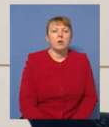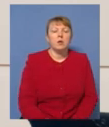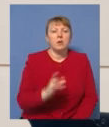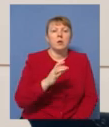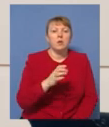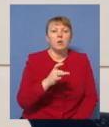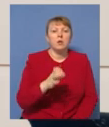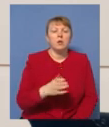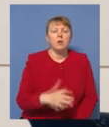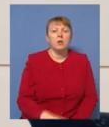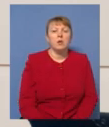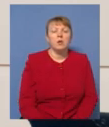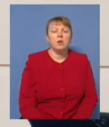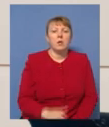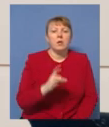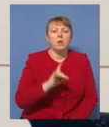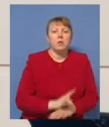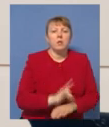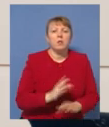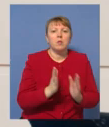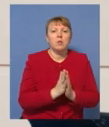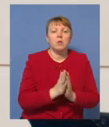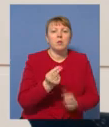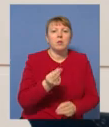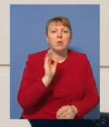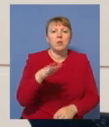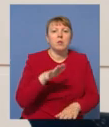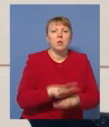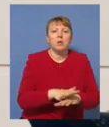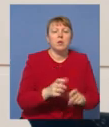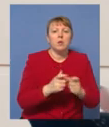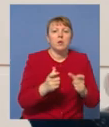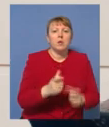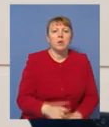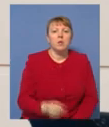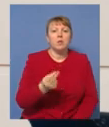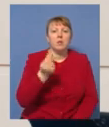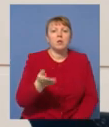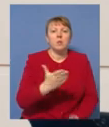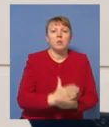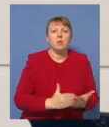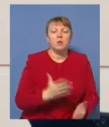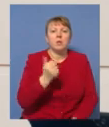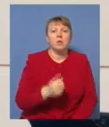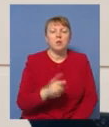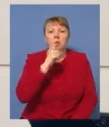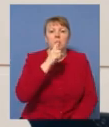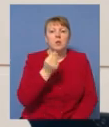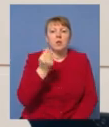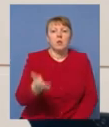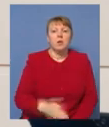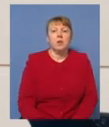эконом-класса. После чего аферисты тоже просят перевести на банковскую кассу небольшую сумму денег